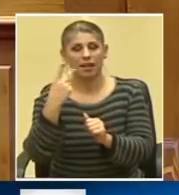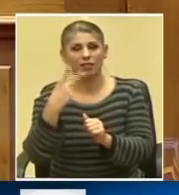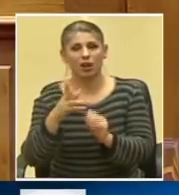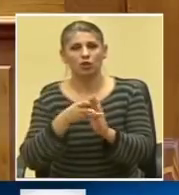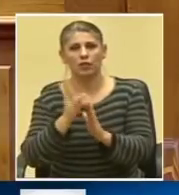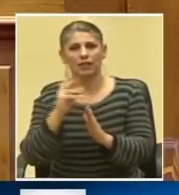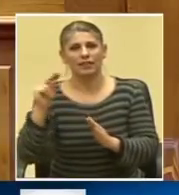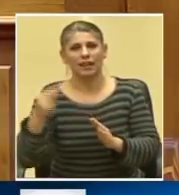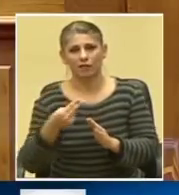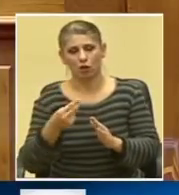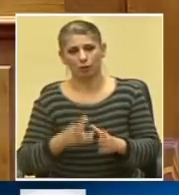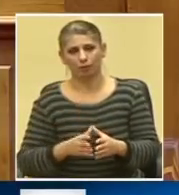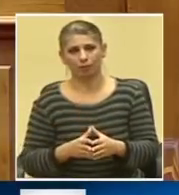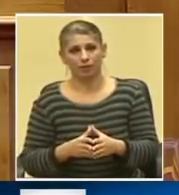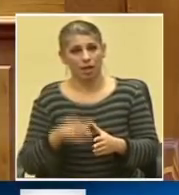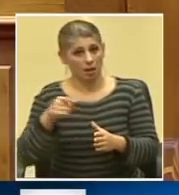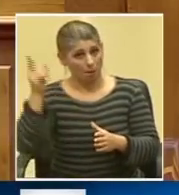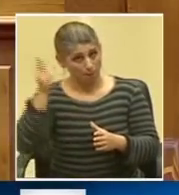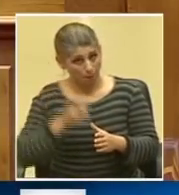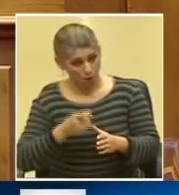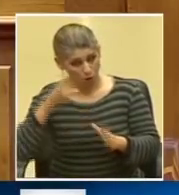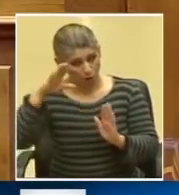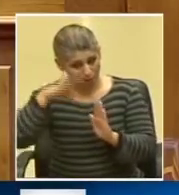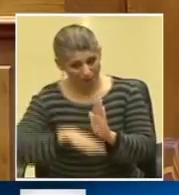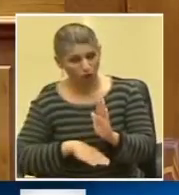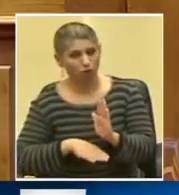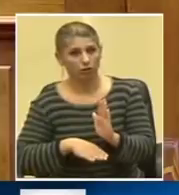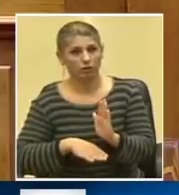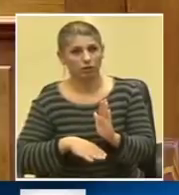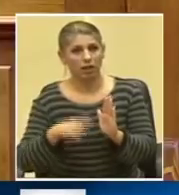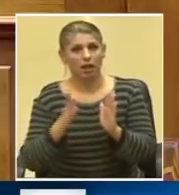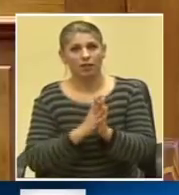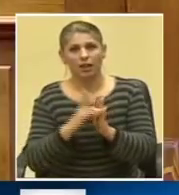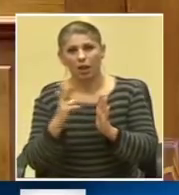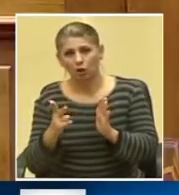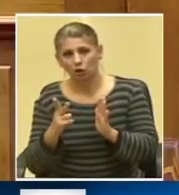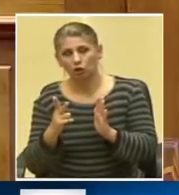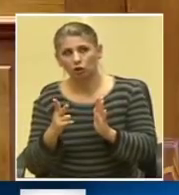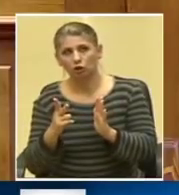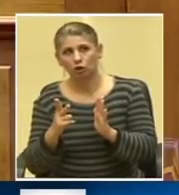ευρώ. Ποσοστό μείωσης 18 με 19,